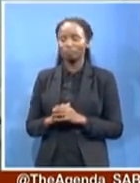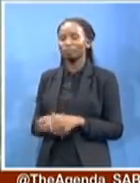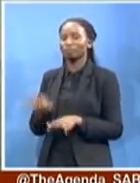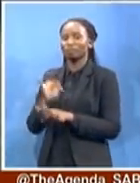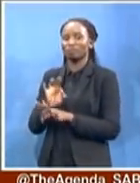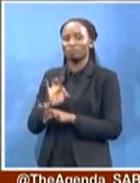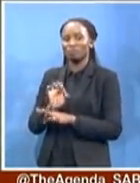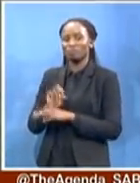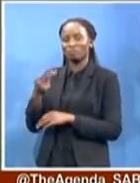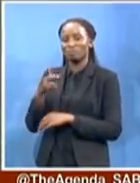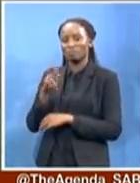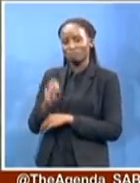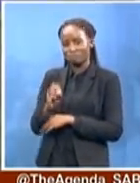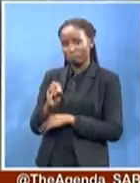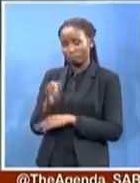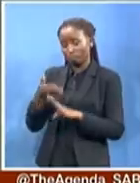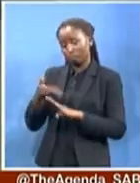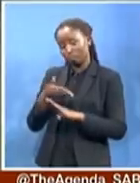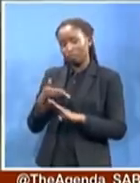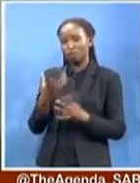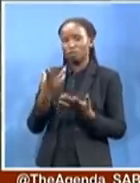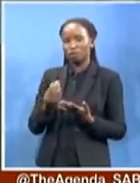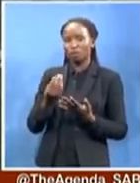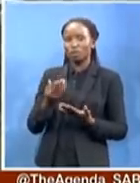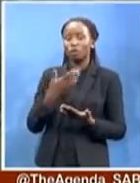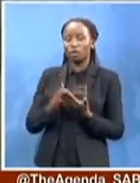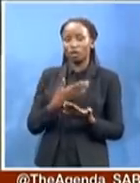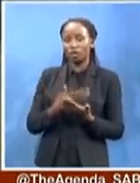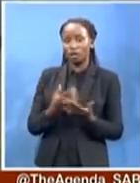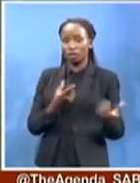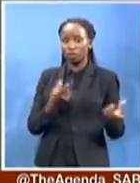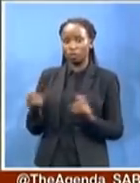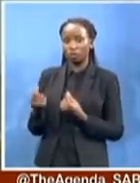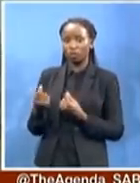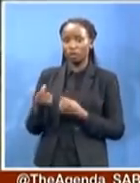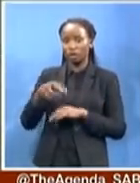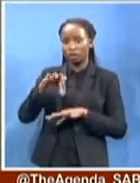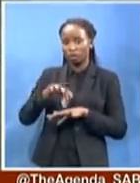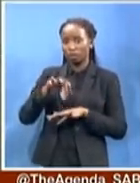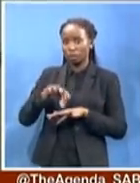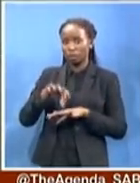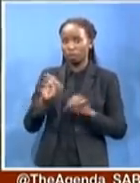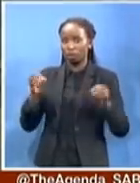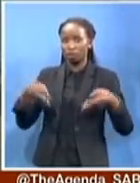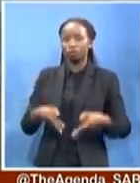indlovukazi singalindela amabutho ukuthi agcwale njengalokhu esawabona kufihlu bayede? Cha.